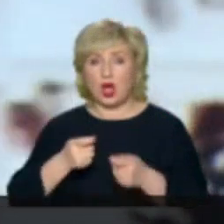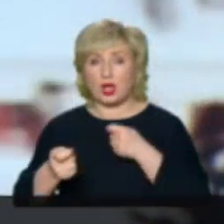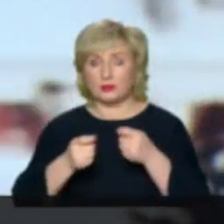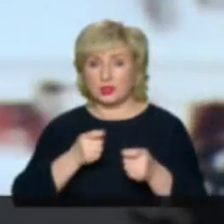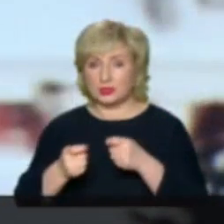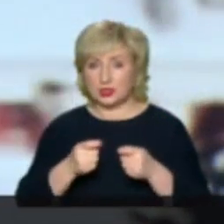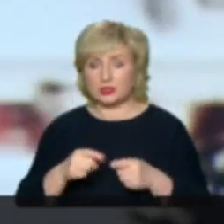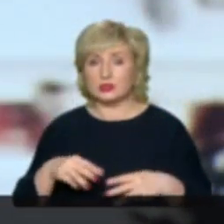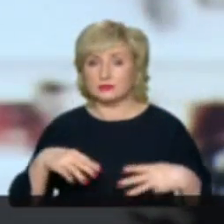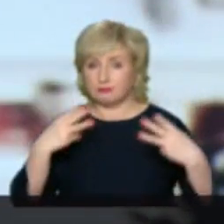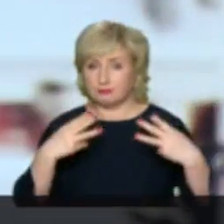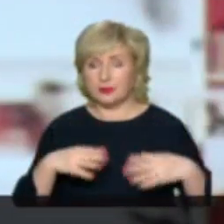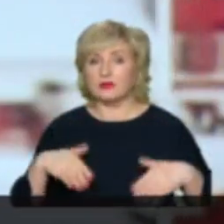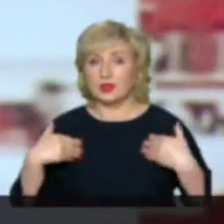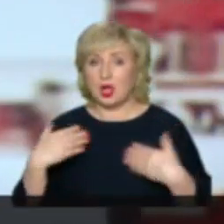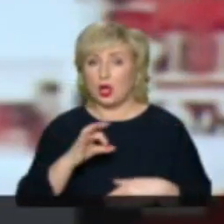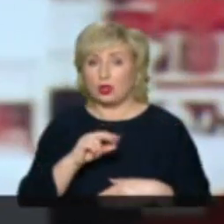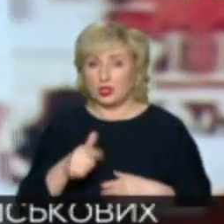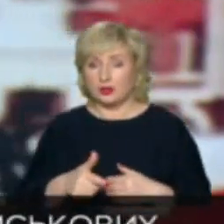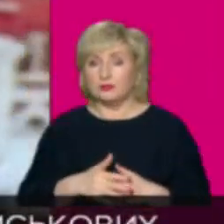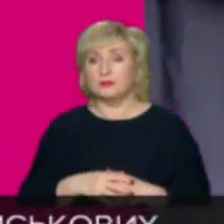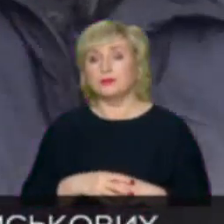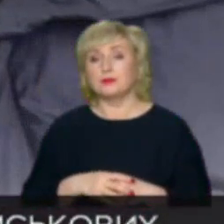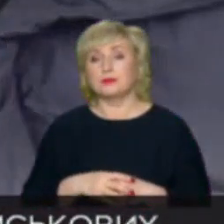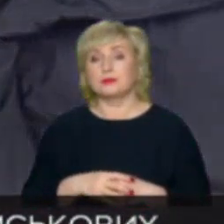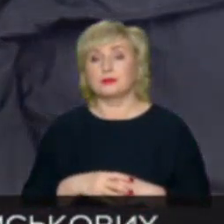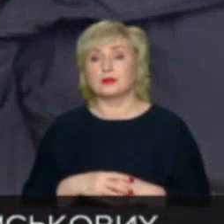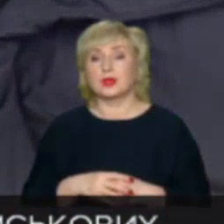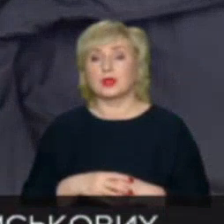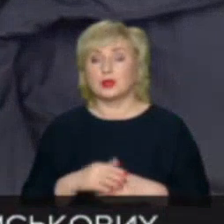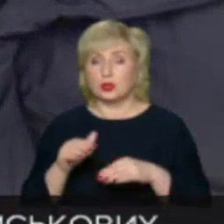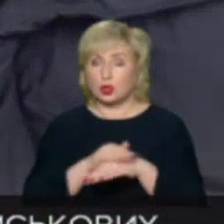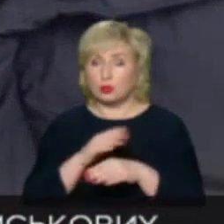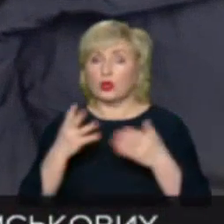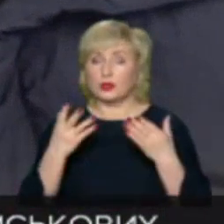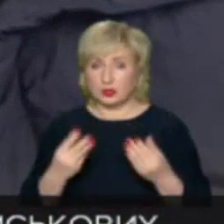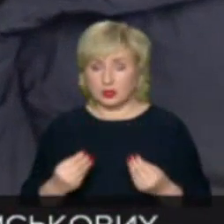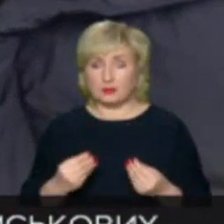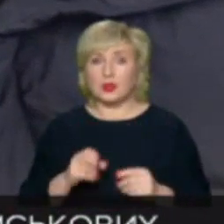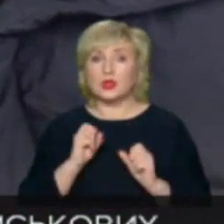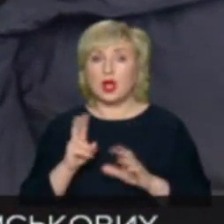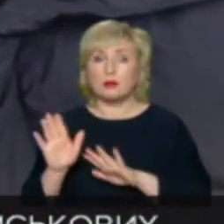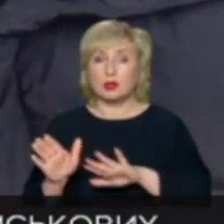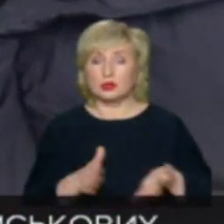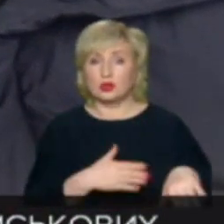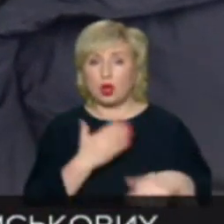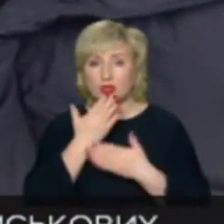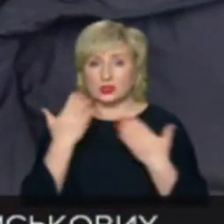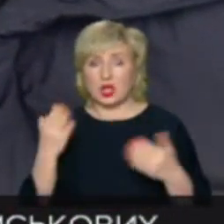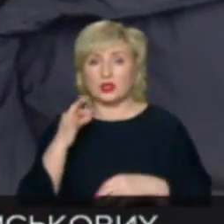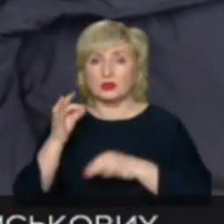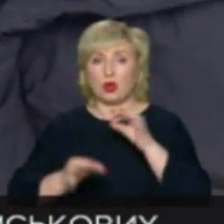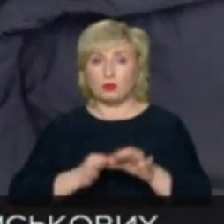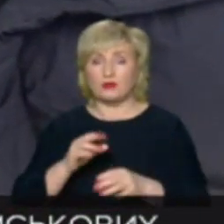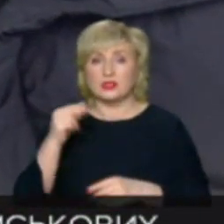зв'язку. Пане Олеже, вітаю. Так, доброго дня. Отож, от як минули останні години, остання доба в Запоріжжі,